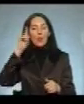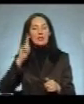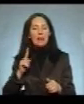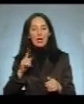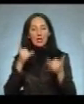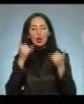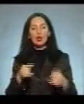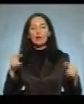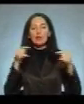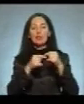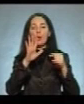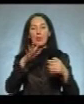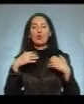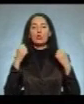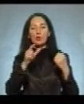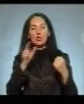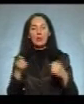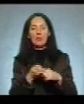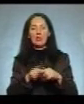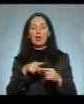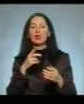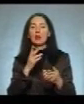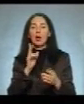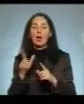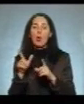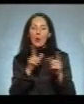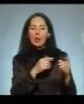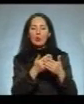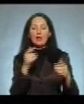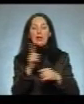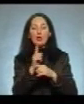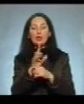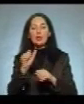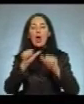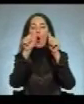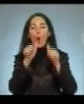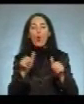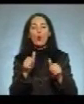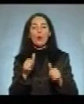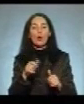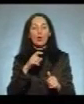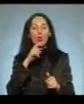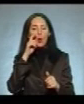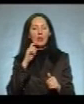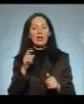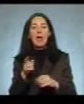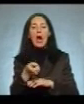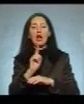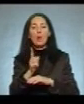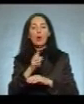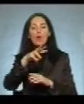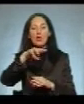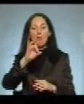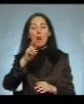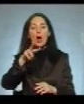Сьогодні визначили 5 спортсменів, які представлятимуть Тернопільщину на Кубку України з риболовлі мормишкою на льоду. Це відбулося під